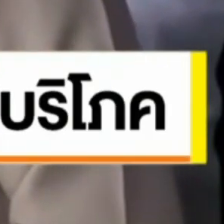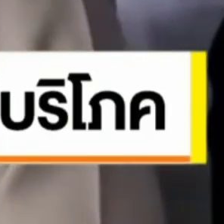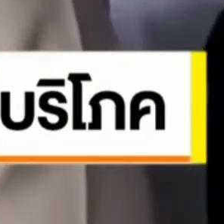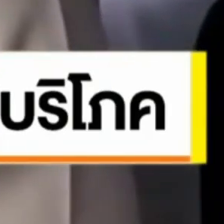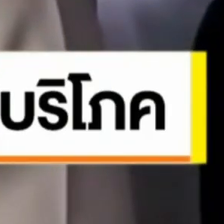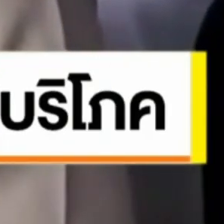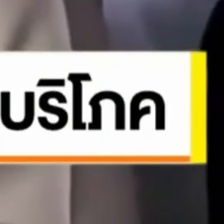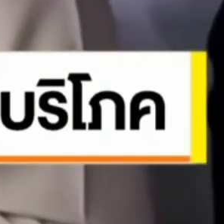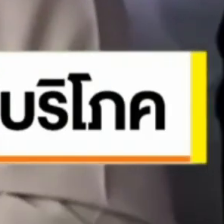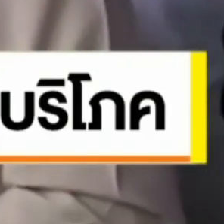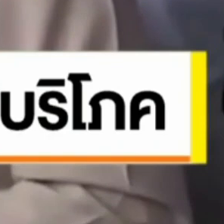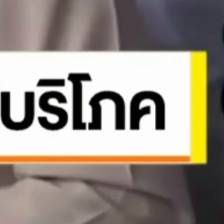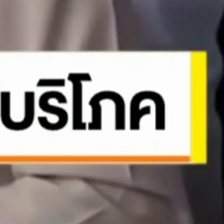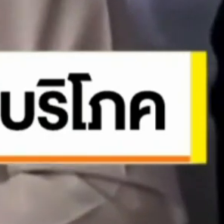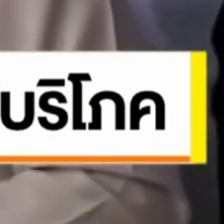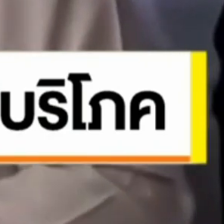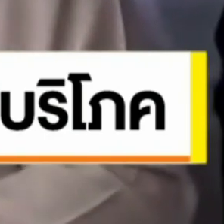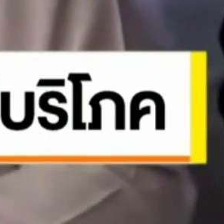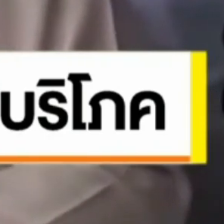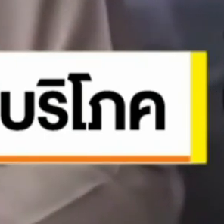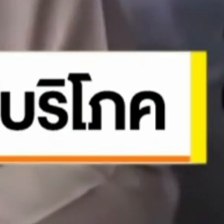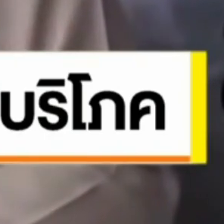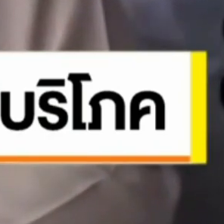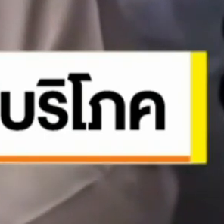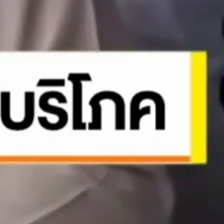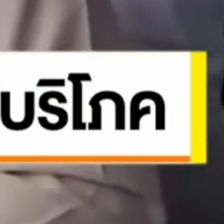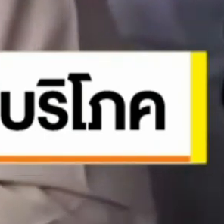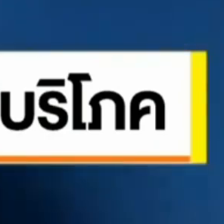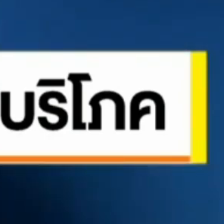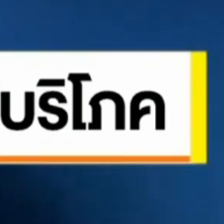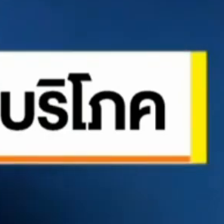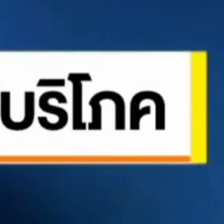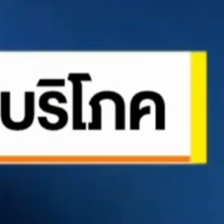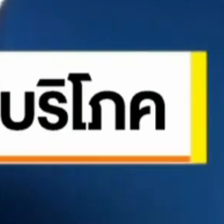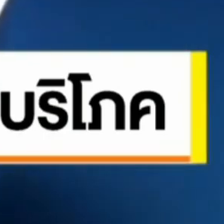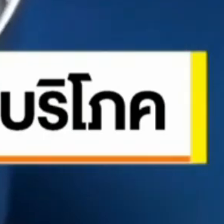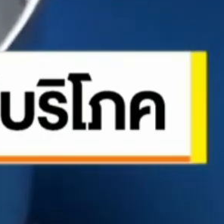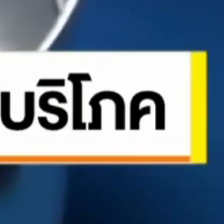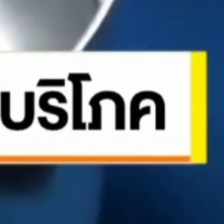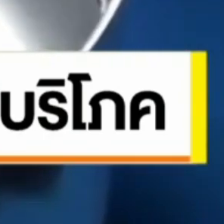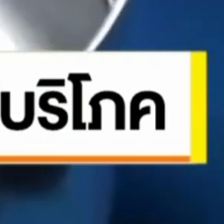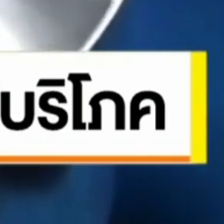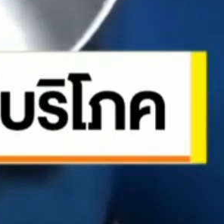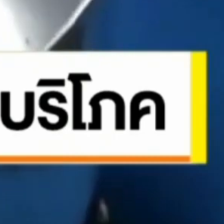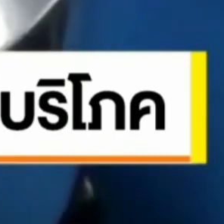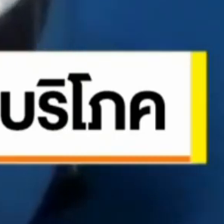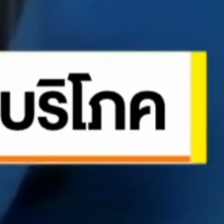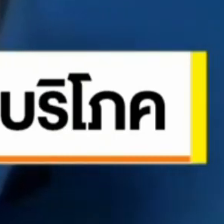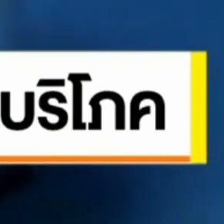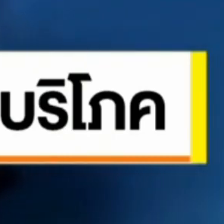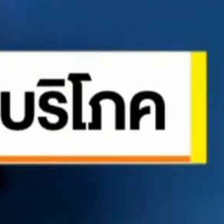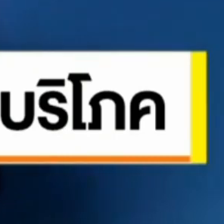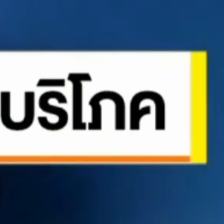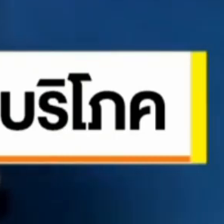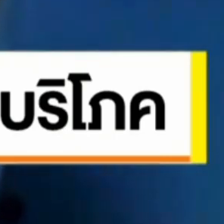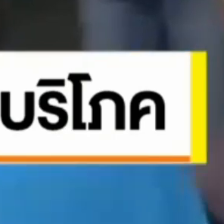คนก็ยังไม่ค่อยซื้อไม่ค่อยกินกันนะฮะสมาคมกุ้งตะวันออกไทยร่วมกับสำนักงานประมงจังหวัดนะครับสมาคม